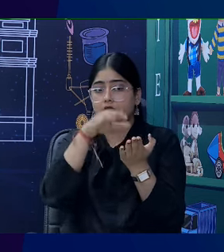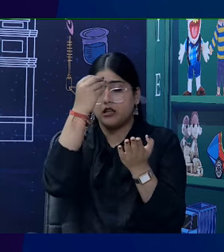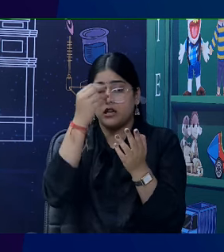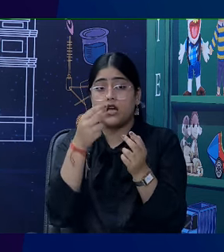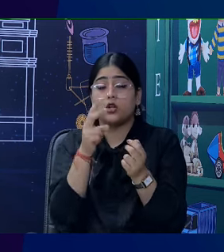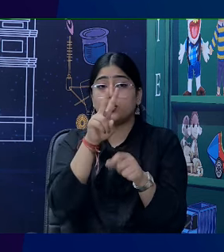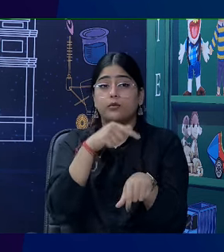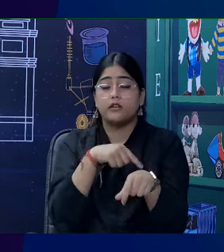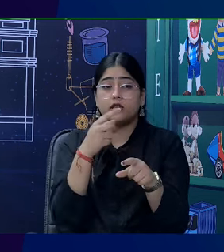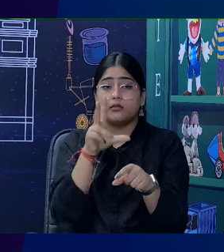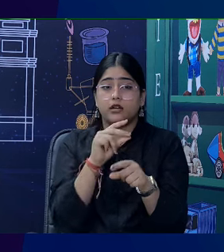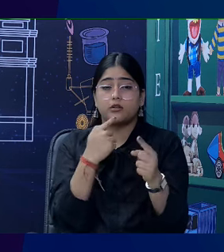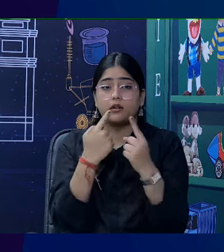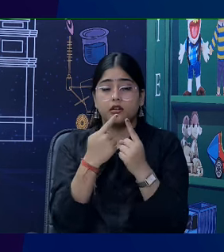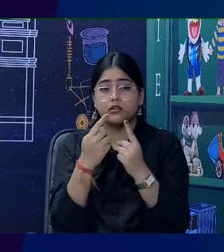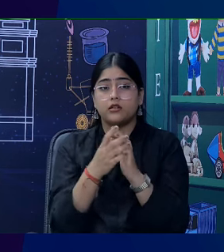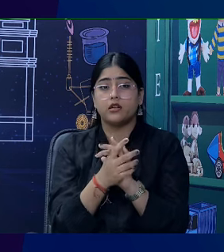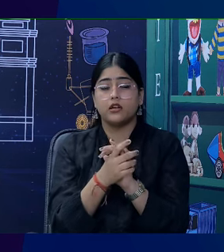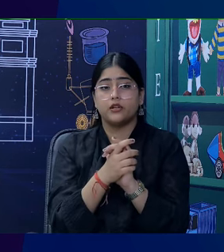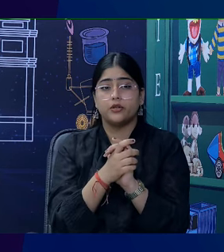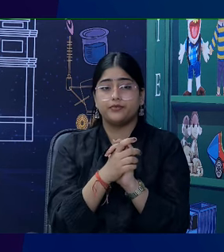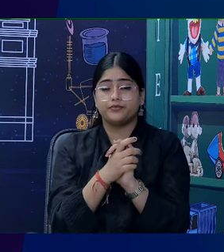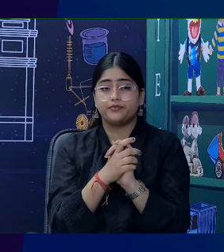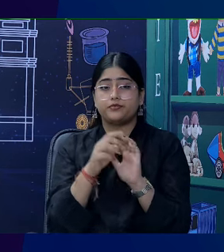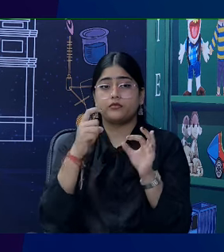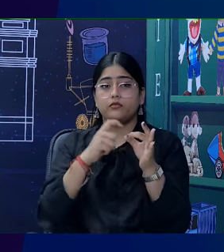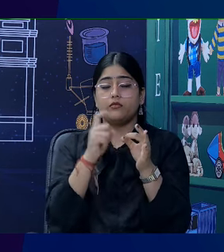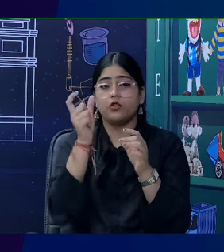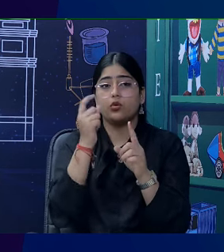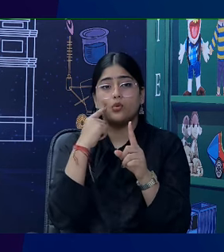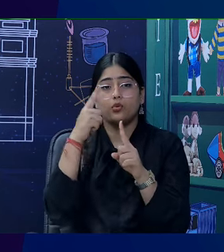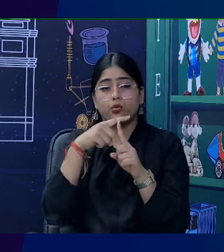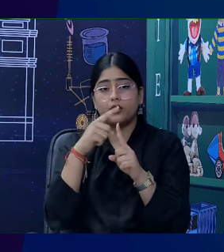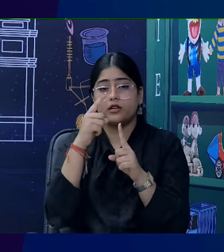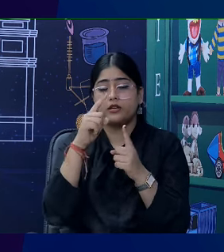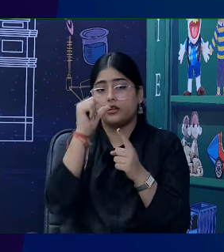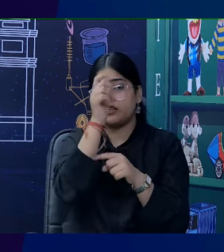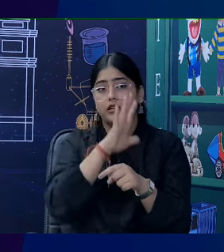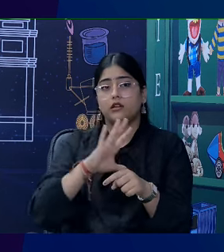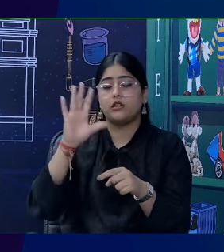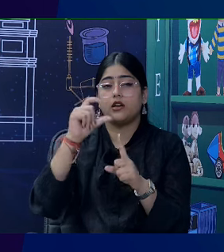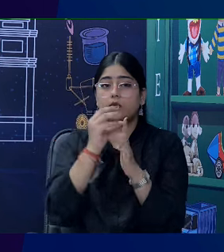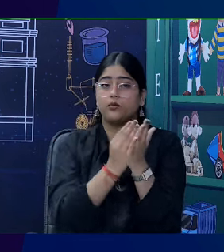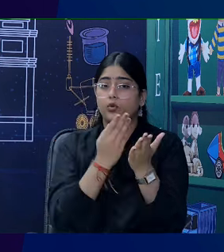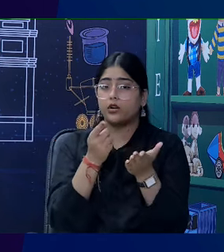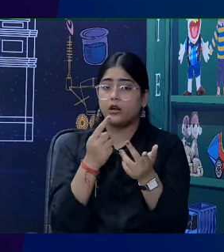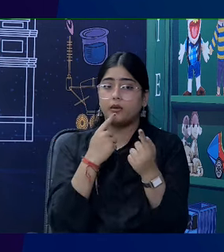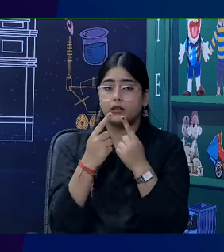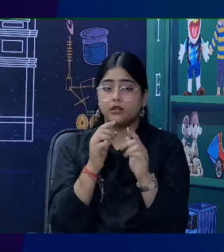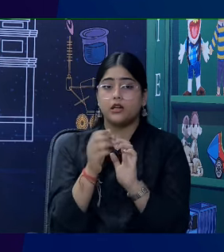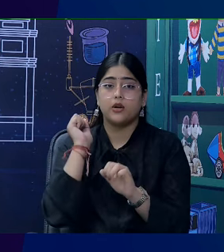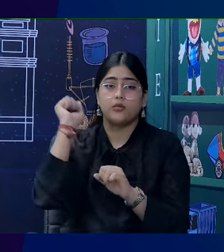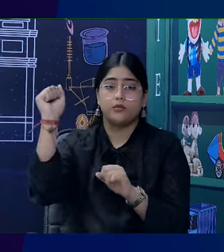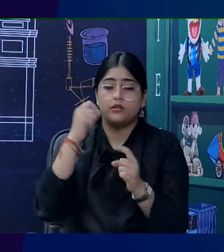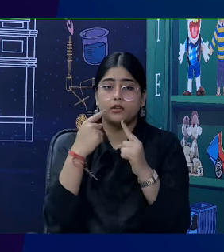बजे हम बात करेंगे क्विट इंडिया मूवमेंट के बारे में तो आपने यह शब्द बहुत बार सुने होंगे लेकिन क्या थे इसके पीछे के